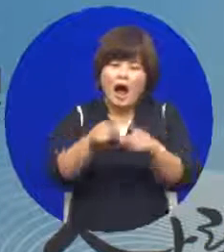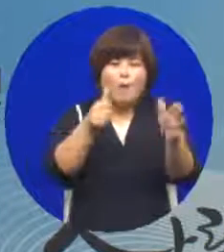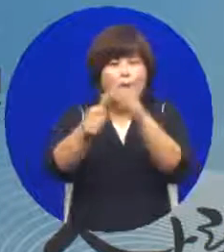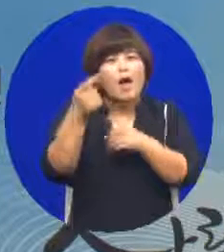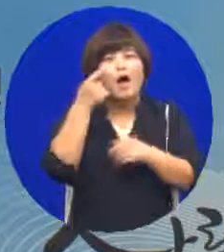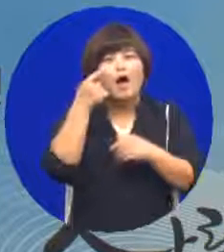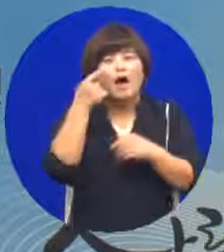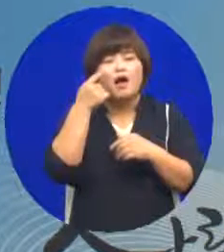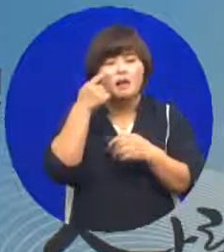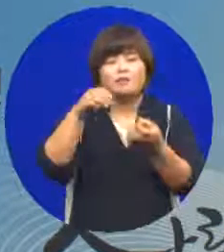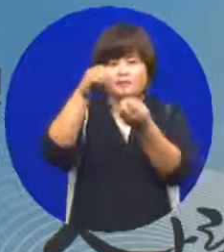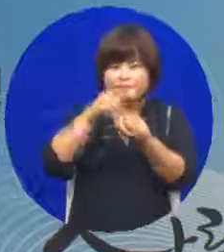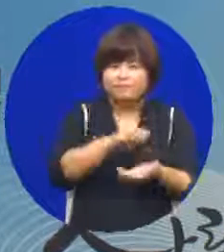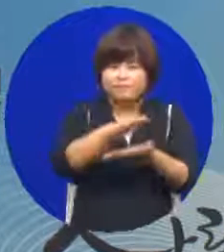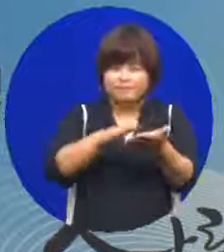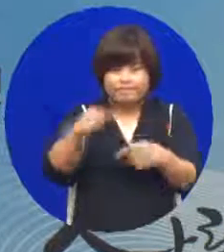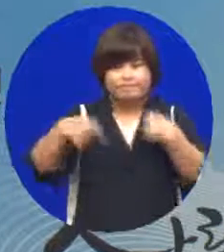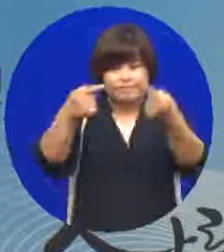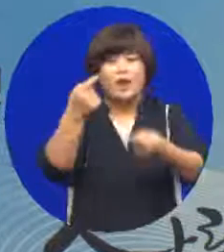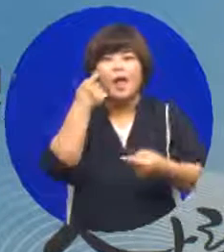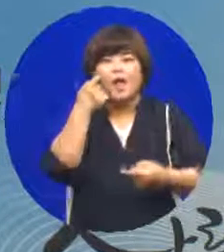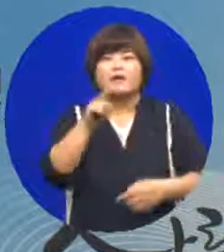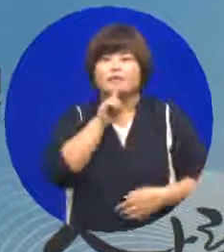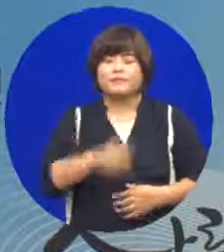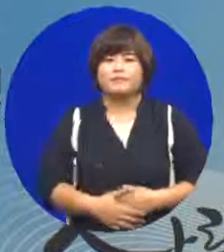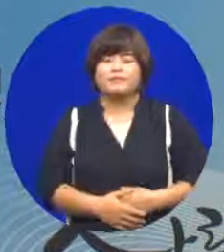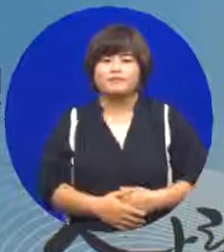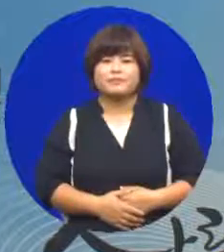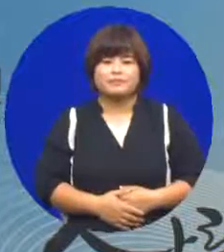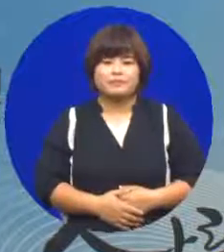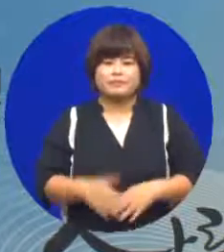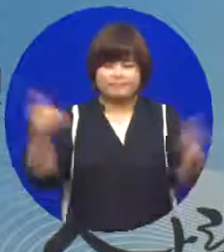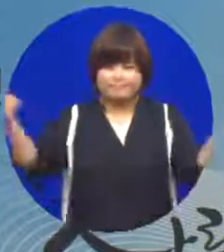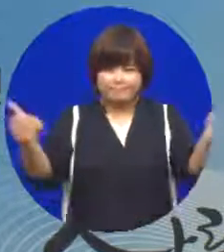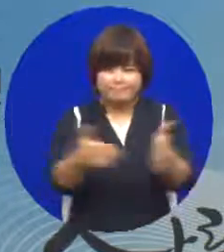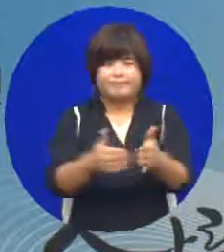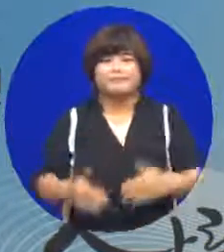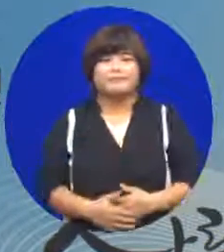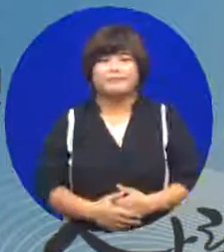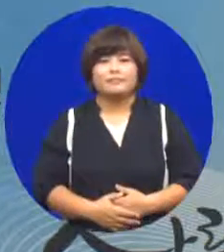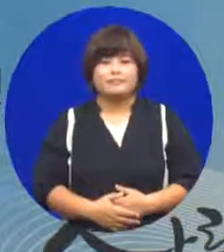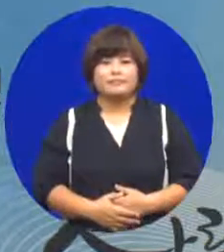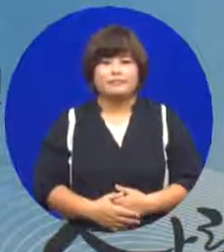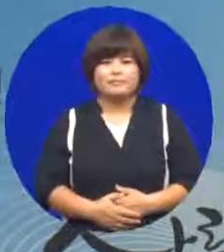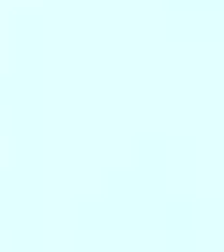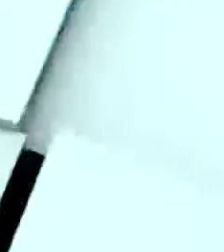가족들과 함께 가셔서 전통놀이도 즐기면서 흥겨운 하루 보내시기 바랍니다. 함께해 주신 여러분 고맙습니다.